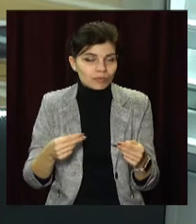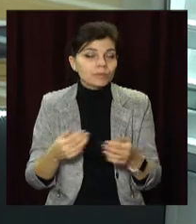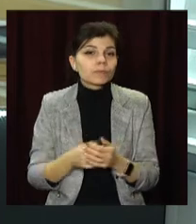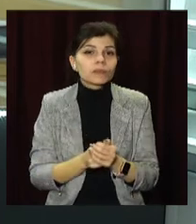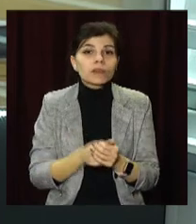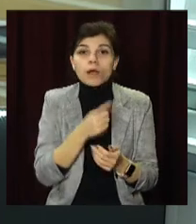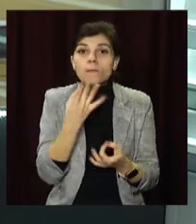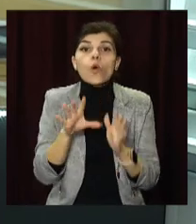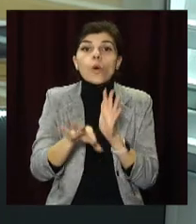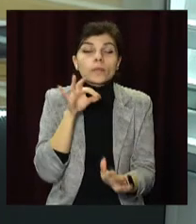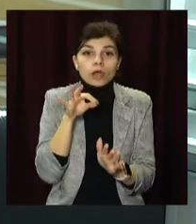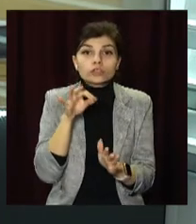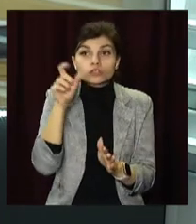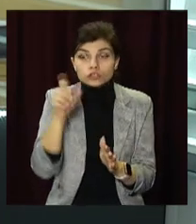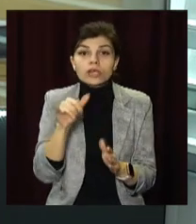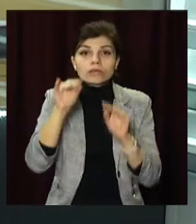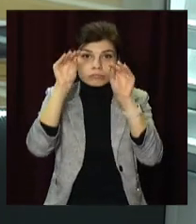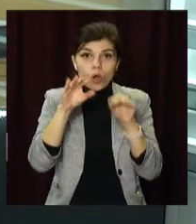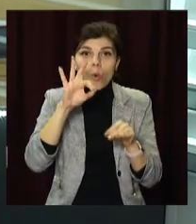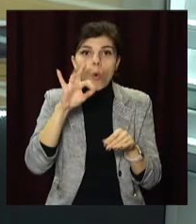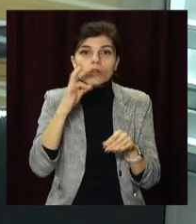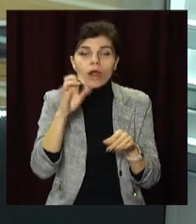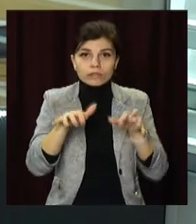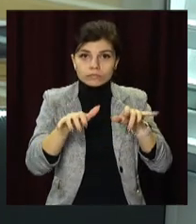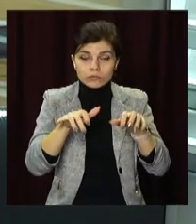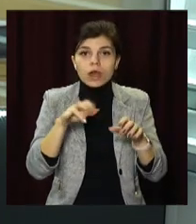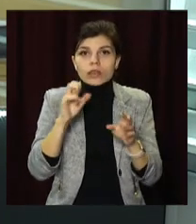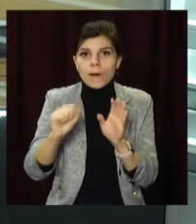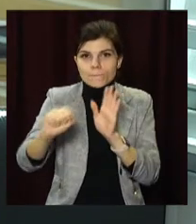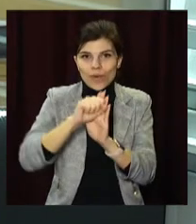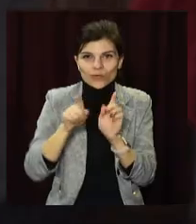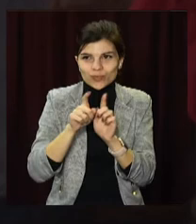онлайн-заявку на підключення. Журналісти «Відкритого» дізналися, як це зробити.